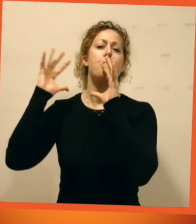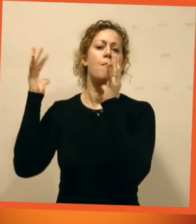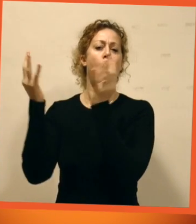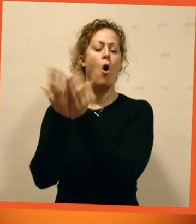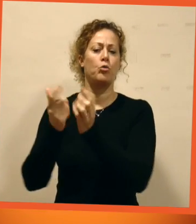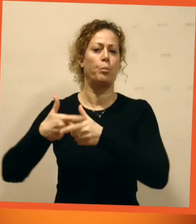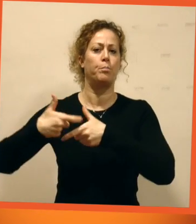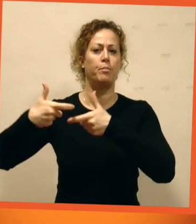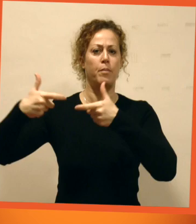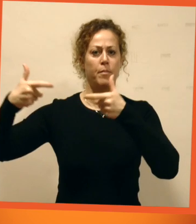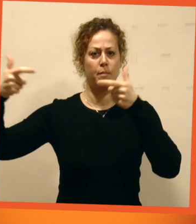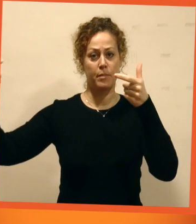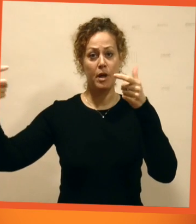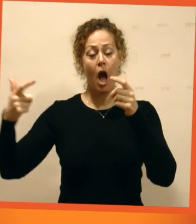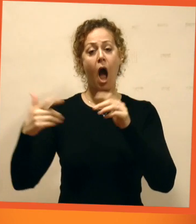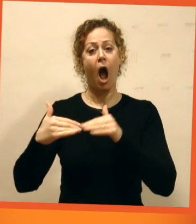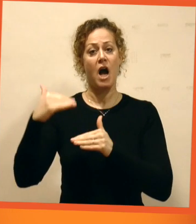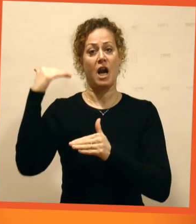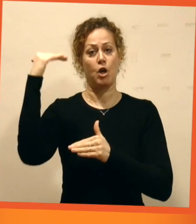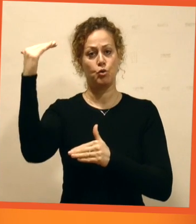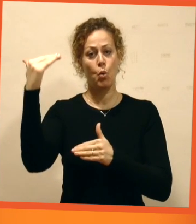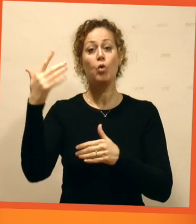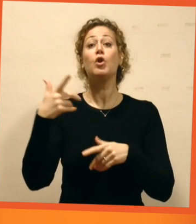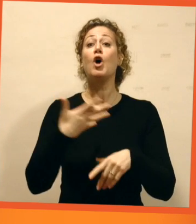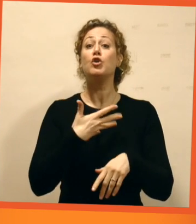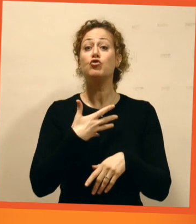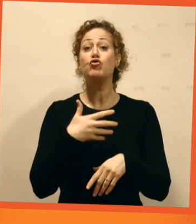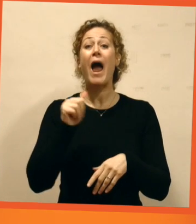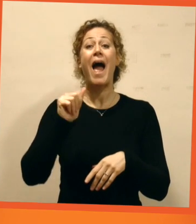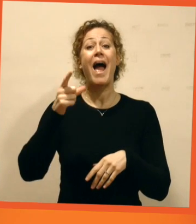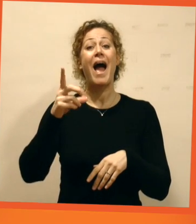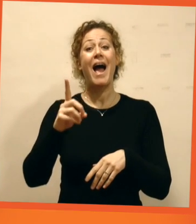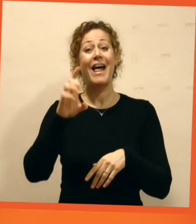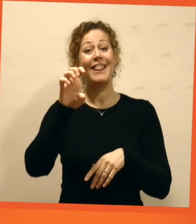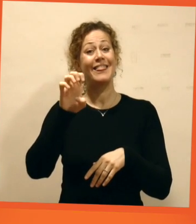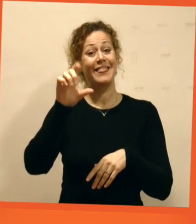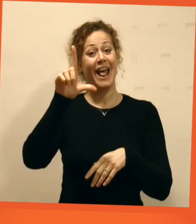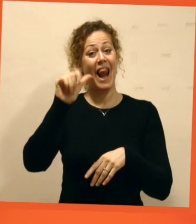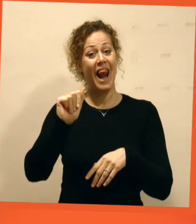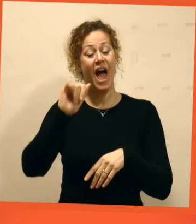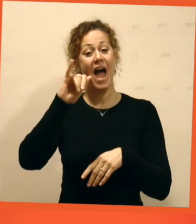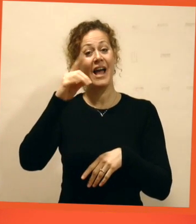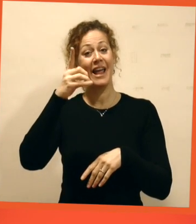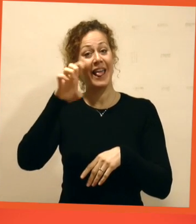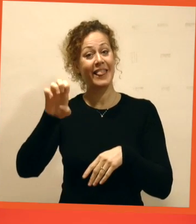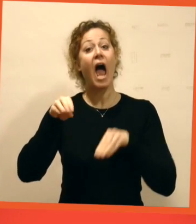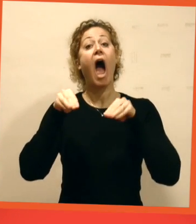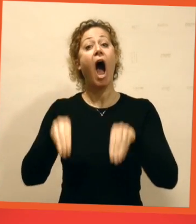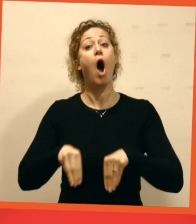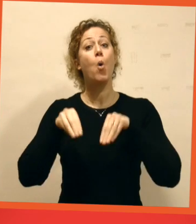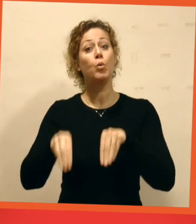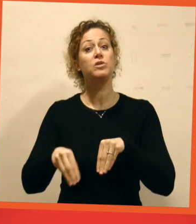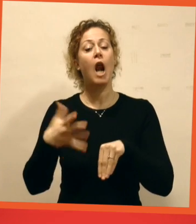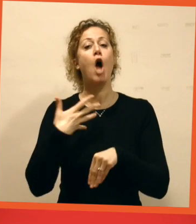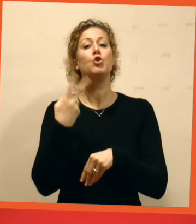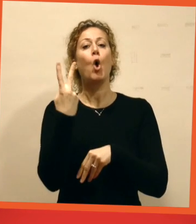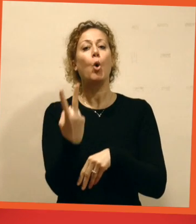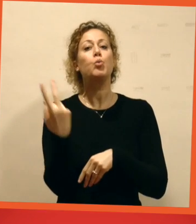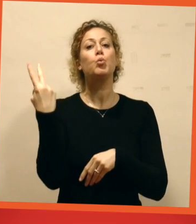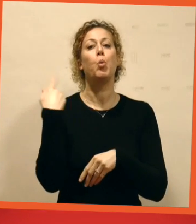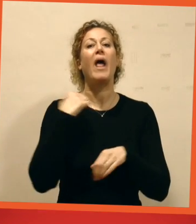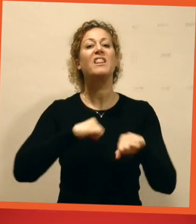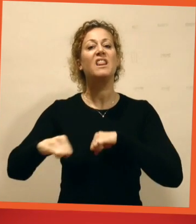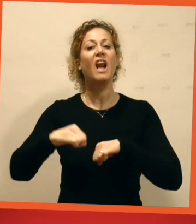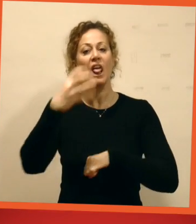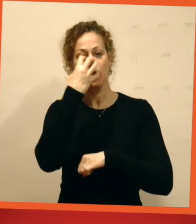un direttore artistico di due scuole di circo ad Adelaide in Australia, tre che hanno fondato una compagnia